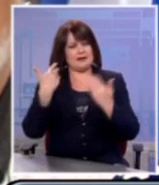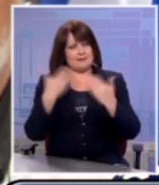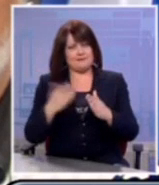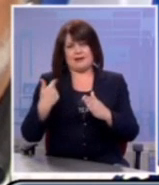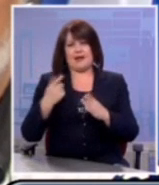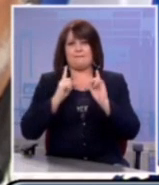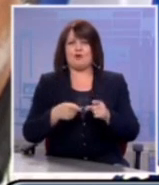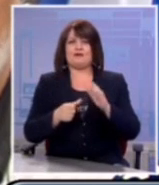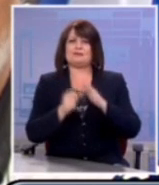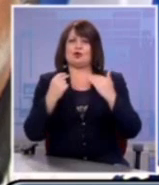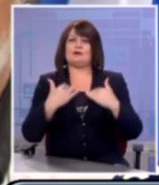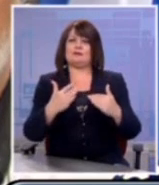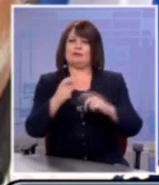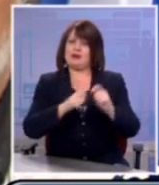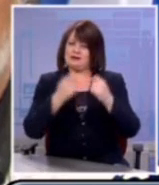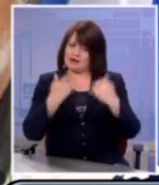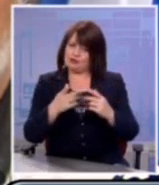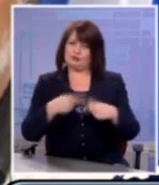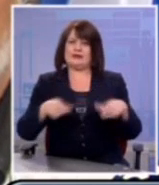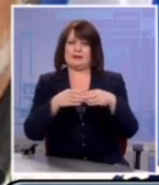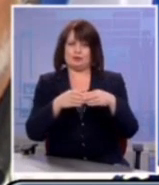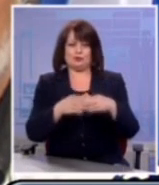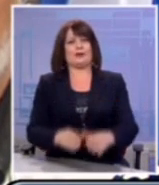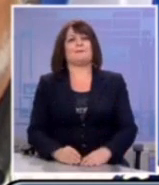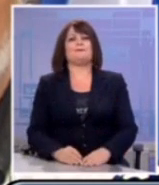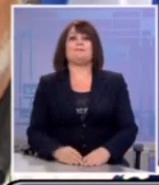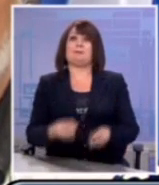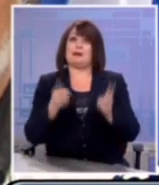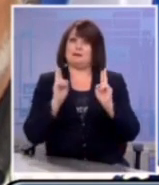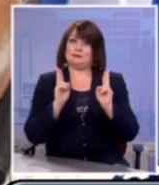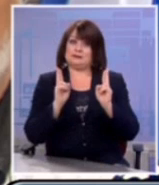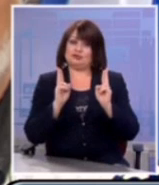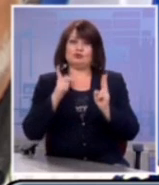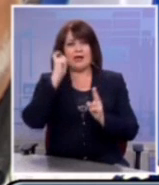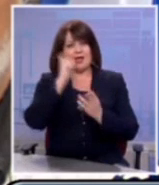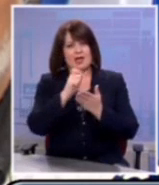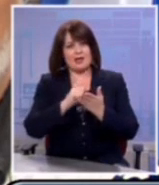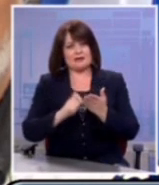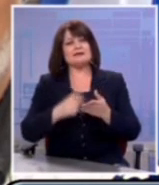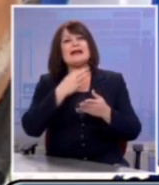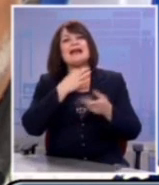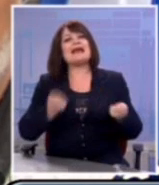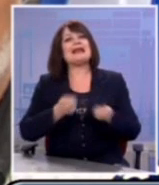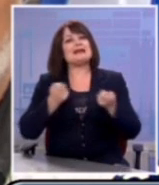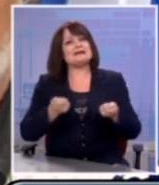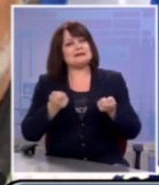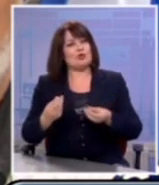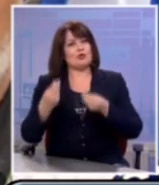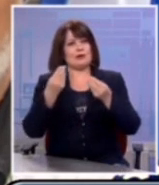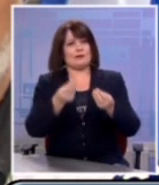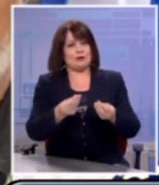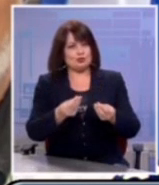2015 απόφαση της Προέδρου της Βουλής. Η Επιτροπή ελπίζει πως η έκθεση θα αποδειχθεί χρήσιμο εργαλείο ώστε